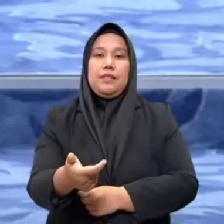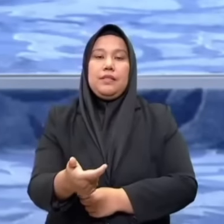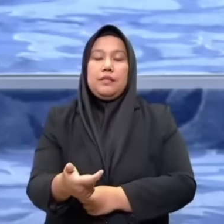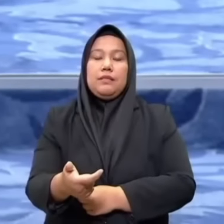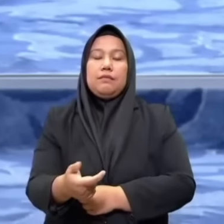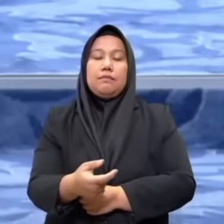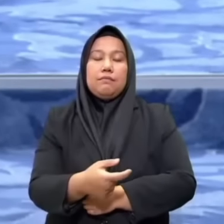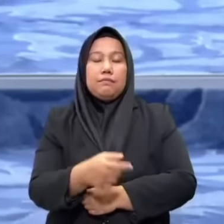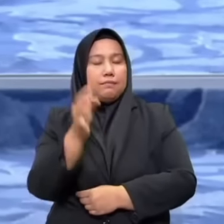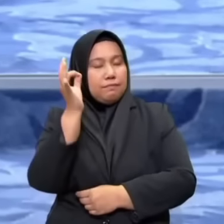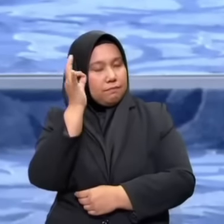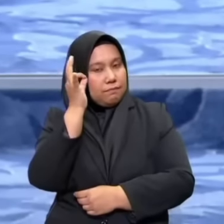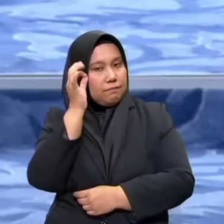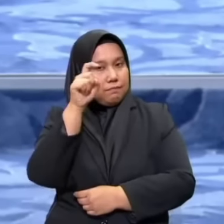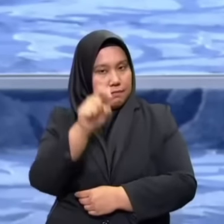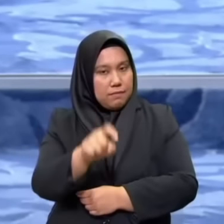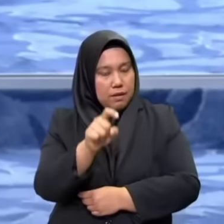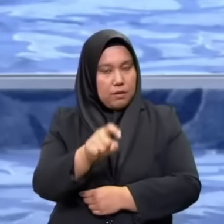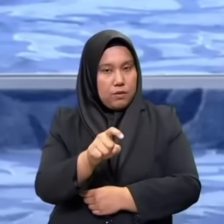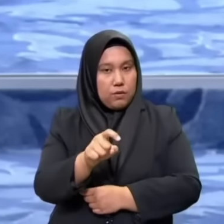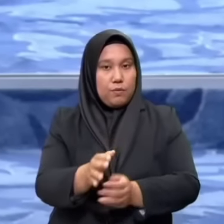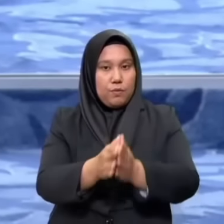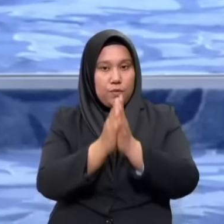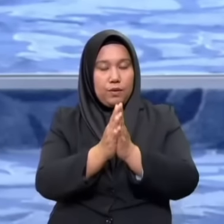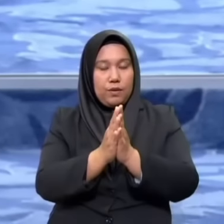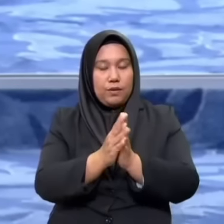merasakan perlu memohon. Ini jumlahnya